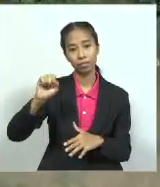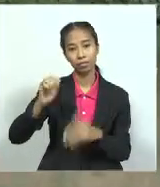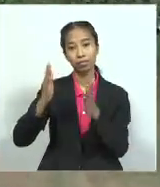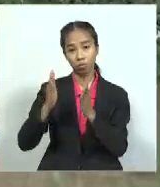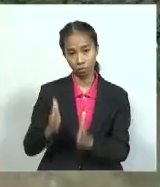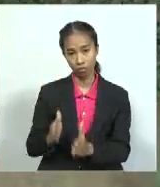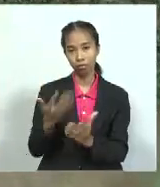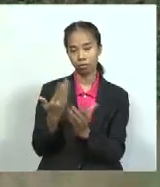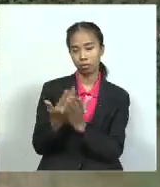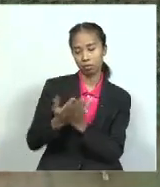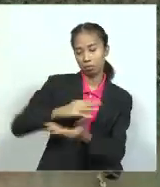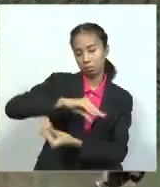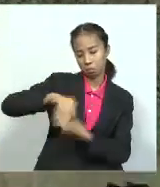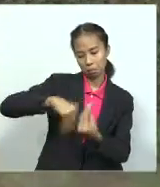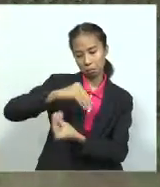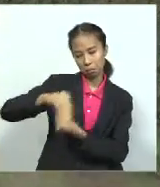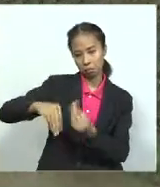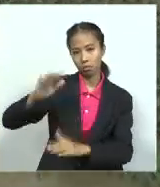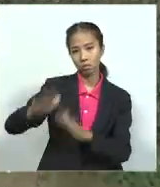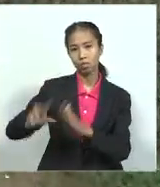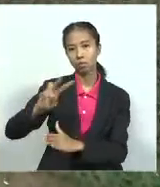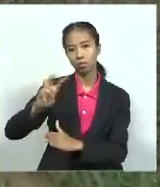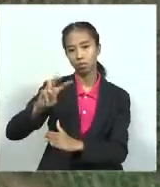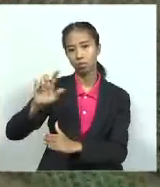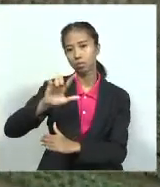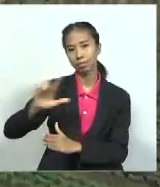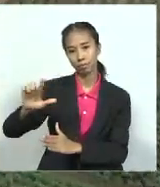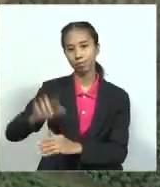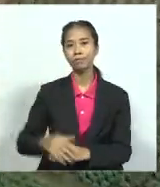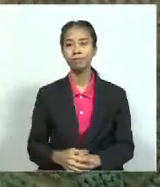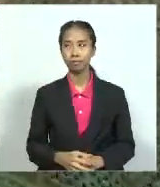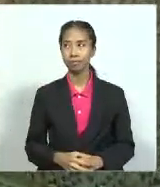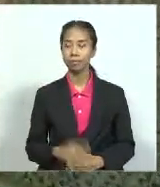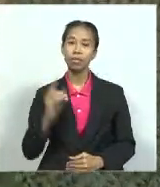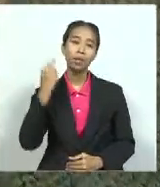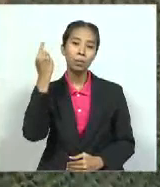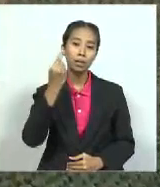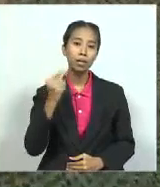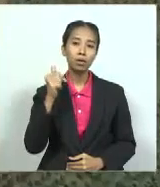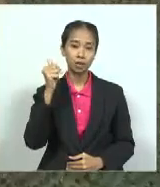และจะทำให้มีเงินสะพัดในพื้นที่กว่า200ล้านบาทค่ะ นี่นะคะไป